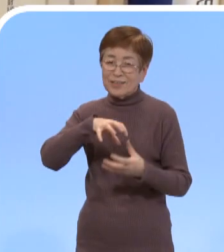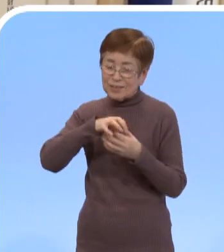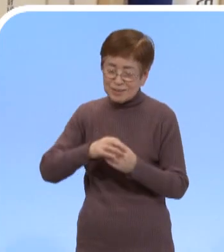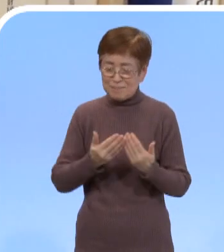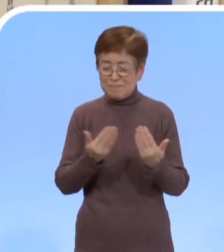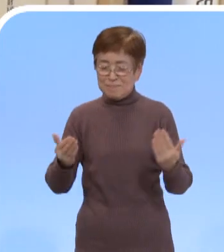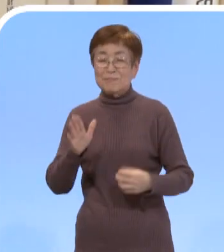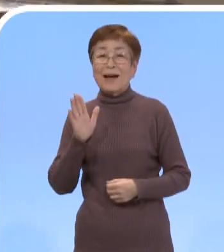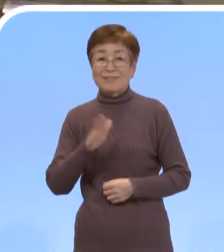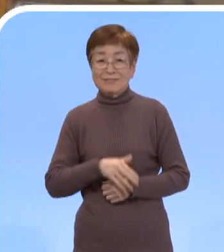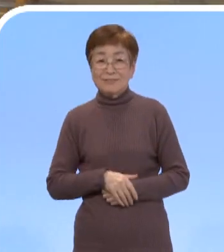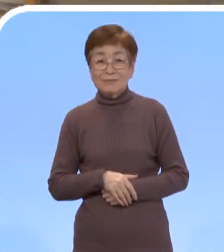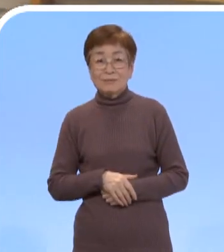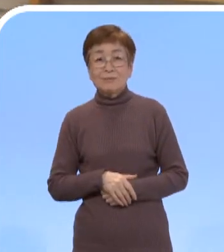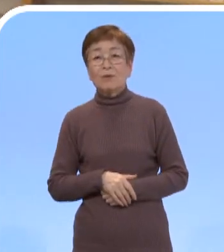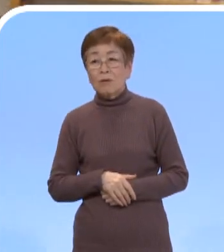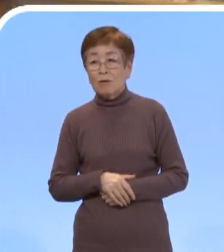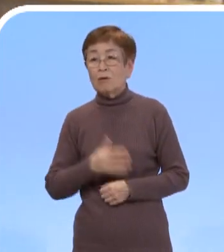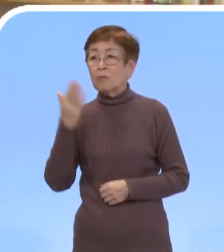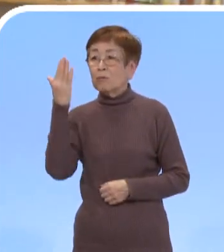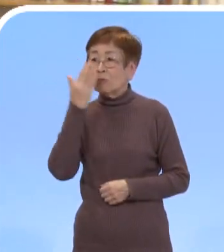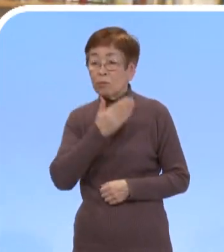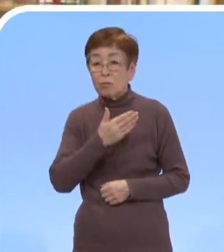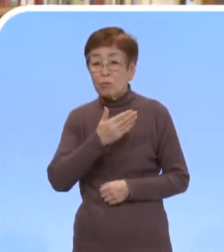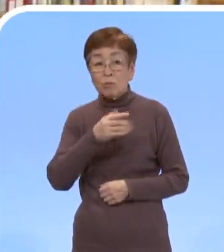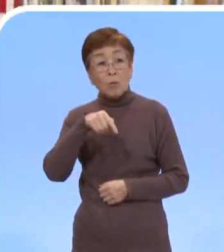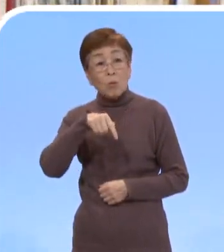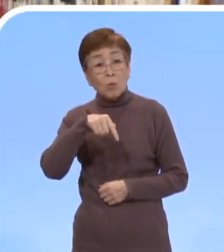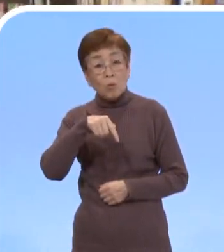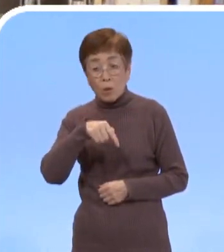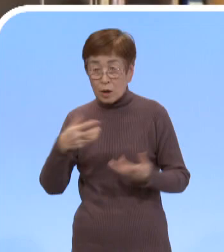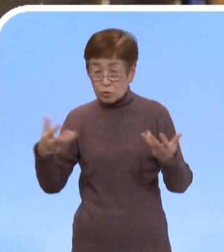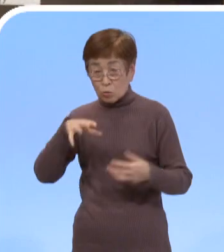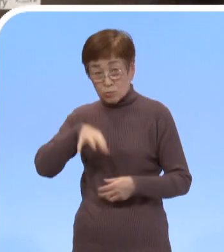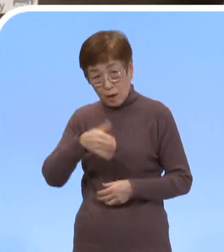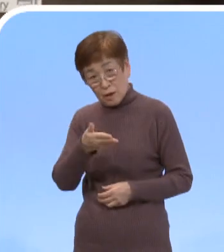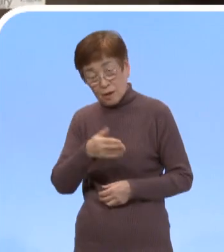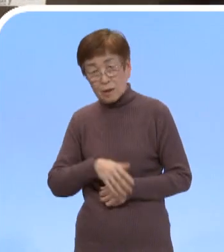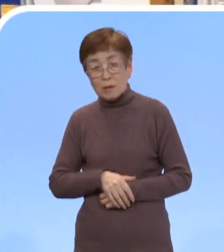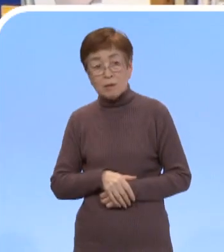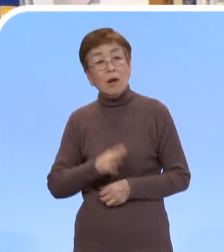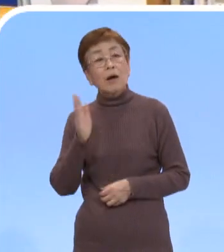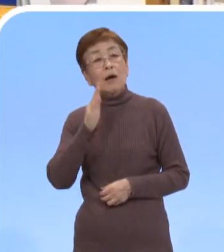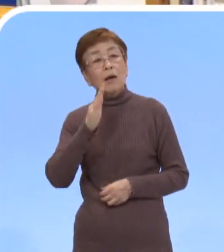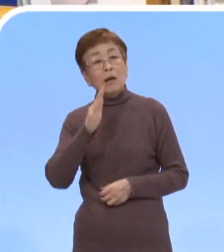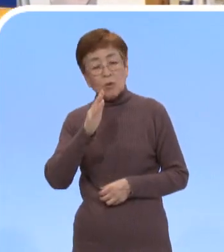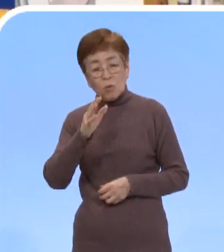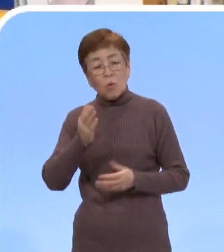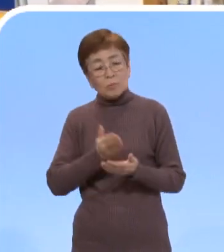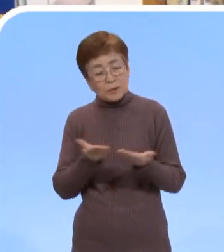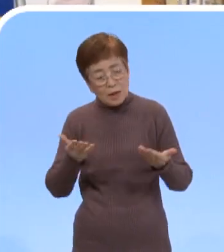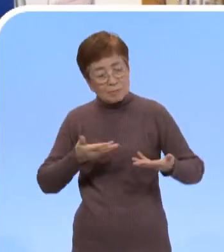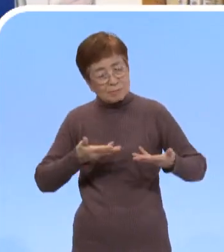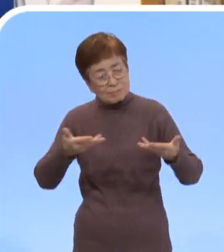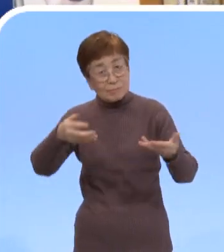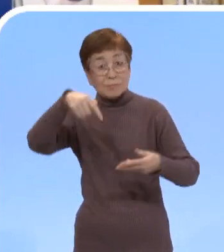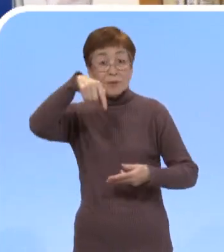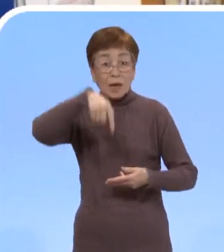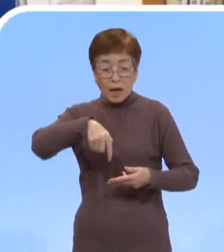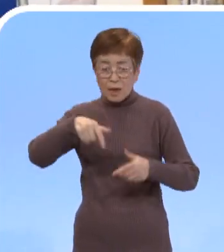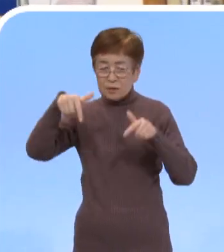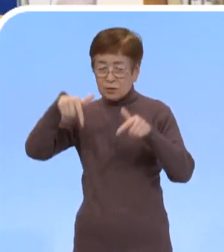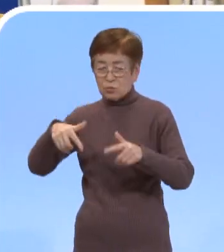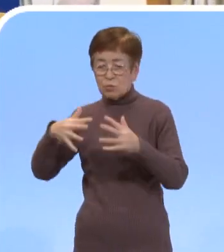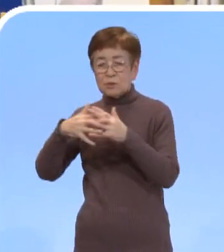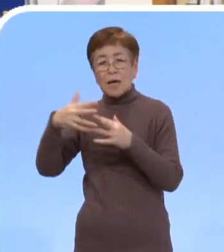所ということになっております。 はい、こちらは岡本さんの職場、 商業施設の中で西宮の